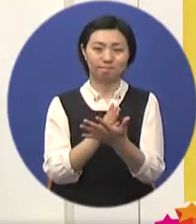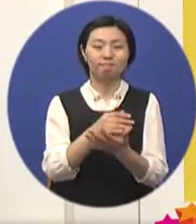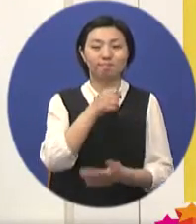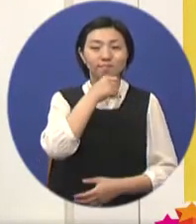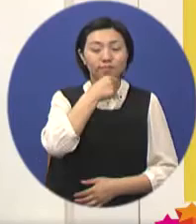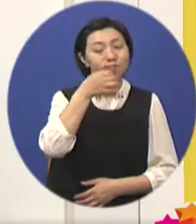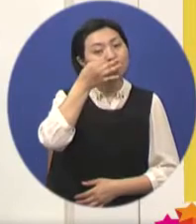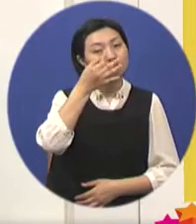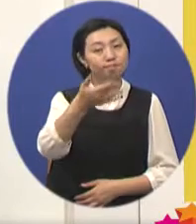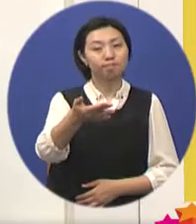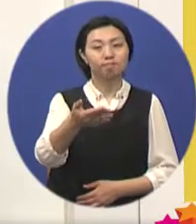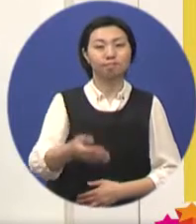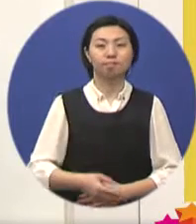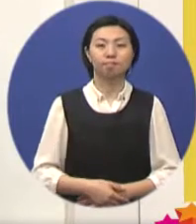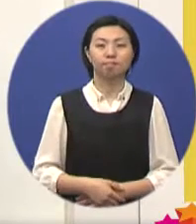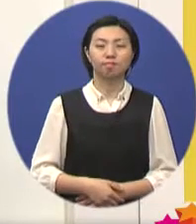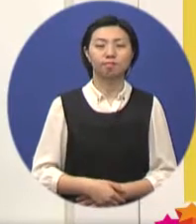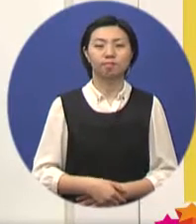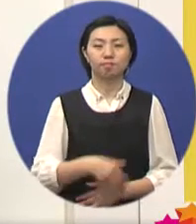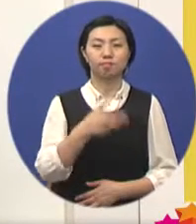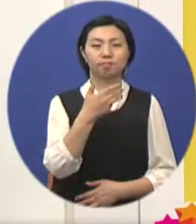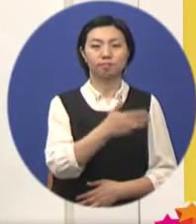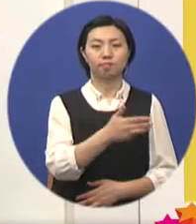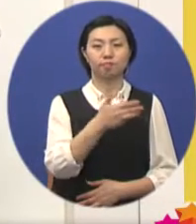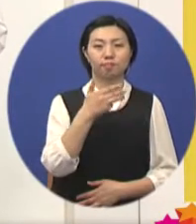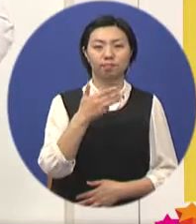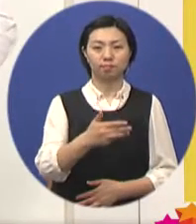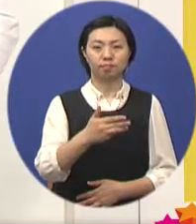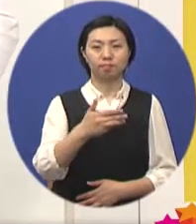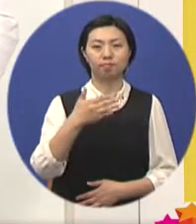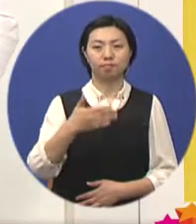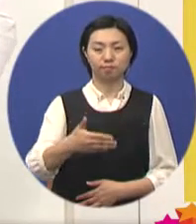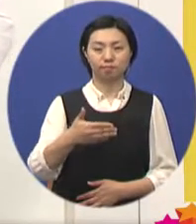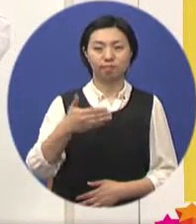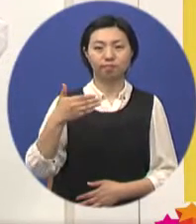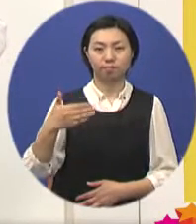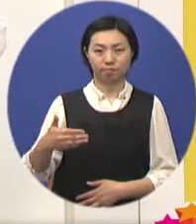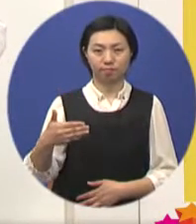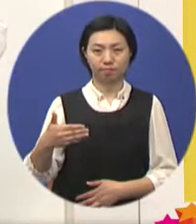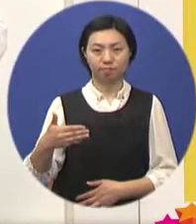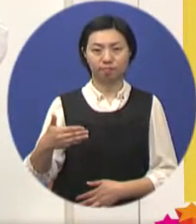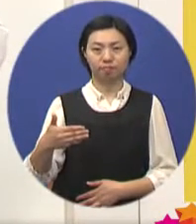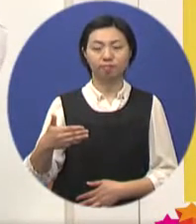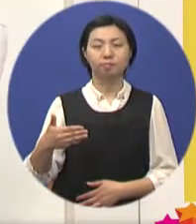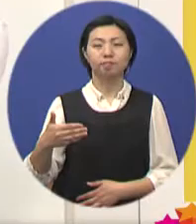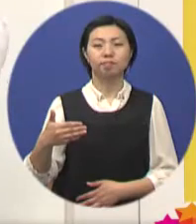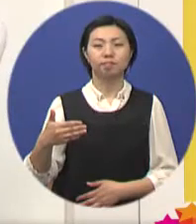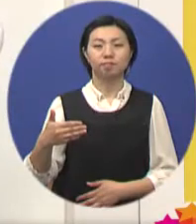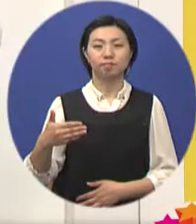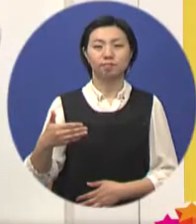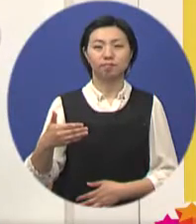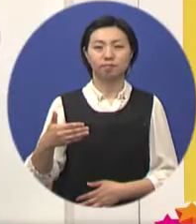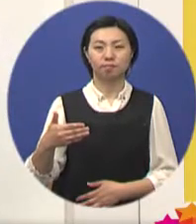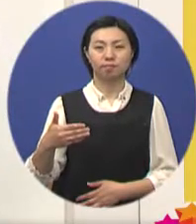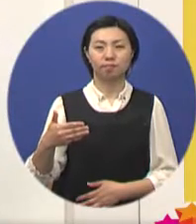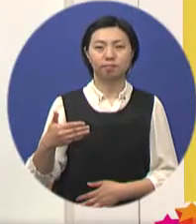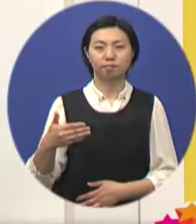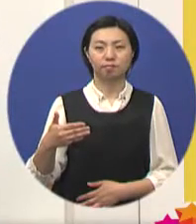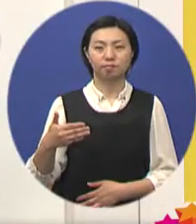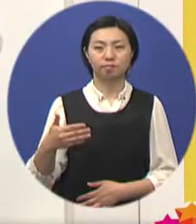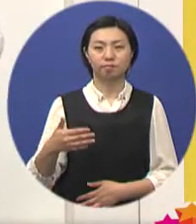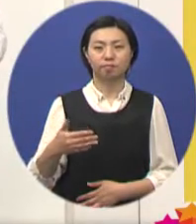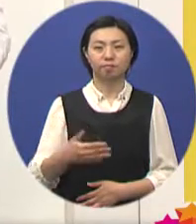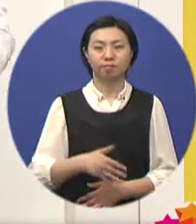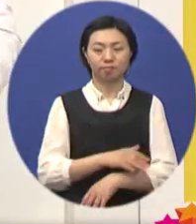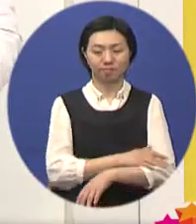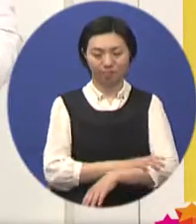보겠습니다. 네, 보여주세요. 네, 8점, 8점, 9점. 보너스 9점이라고. 네,